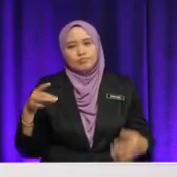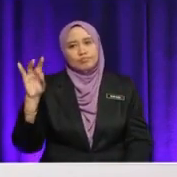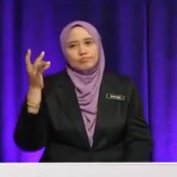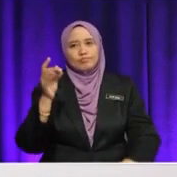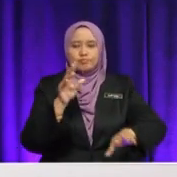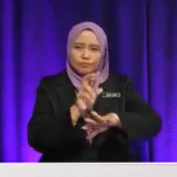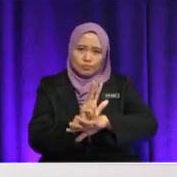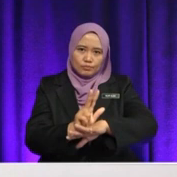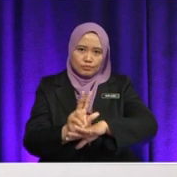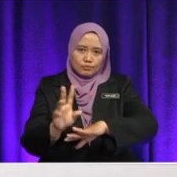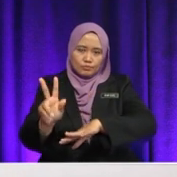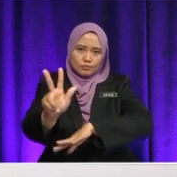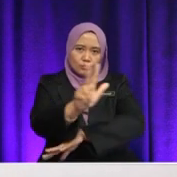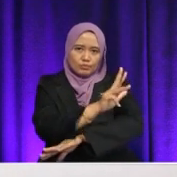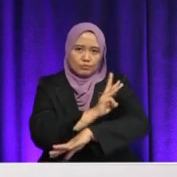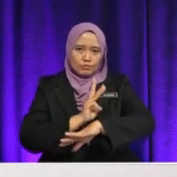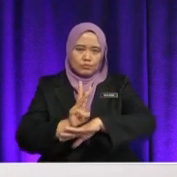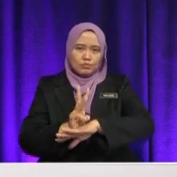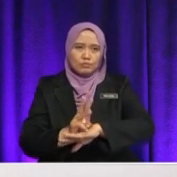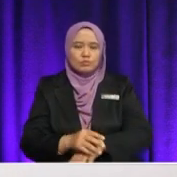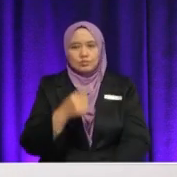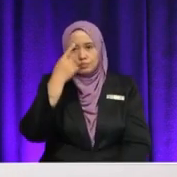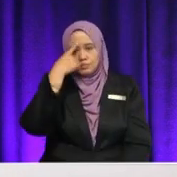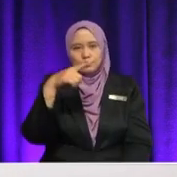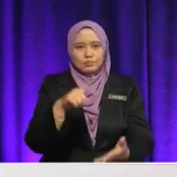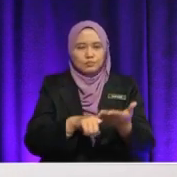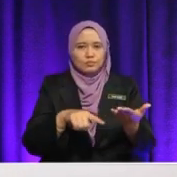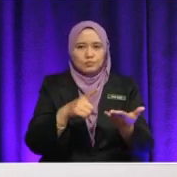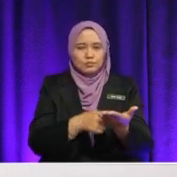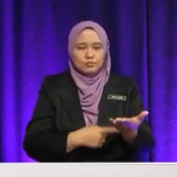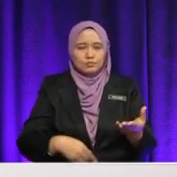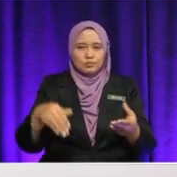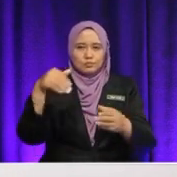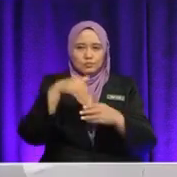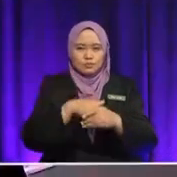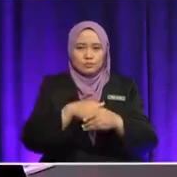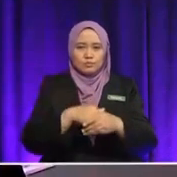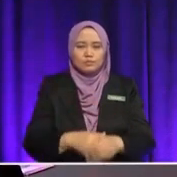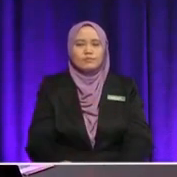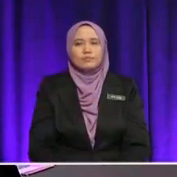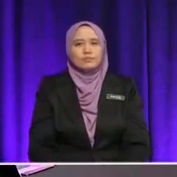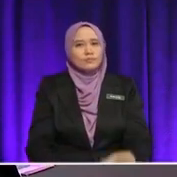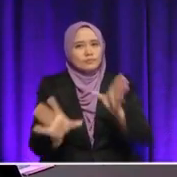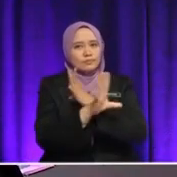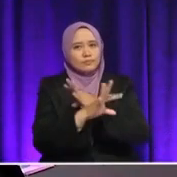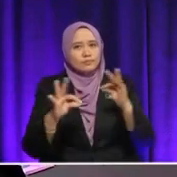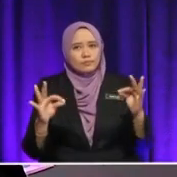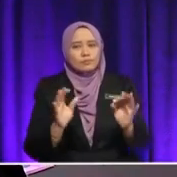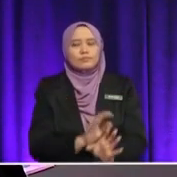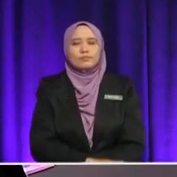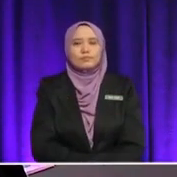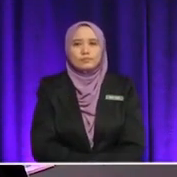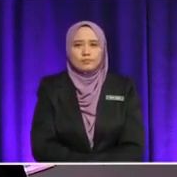baginya Raya Awali Sawang oke itu bagi negeri Sarah lebih Rawa selesai